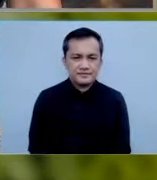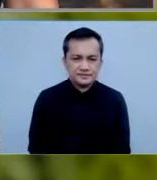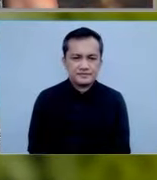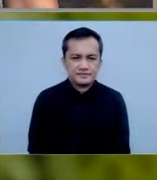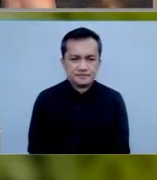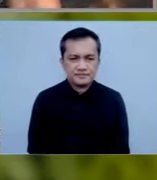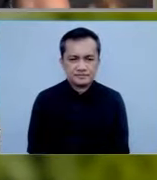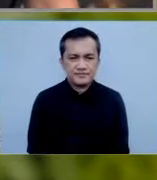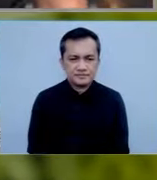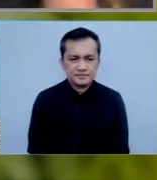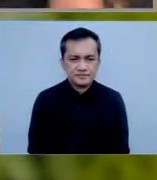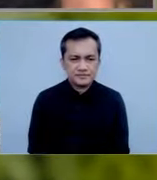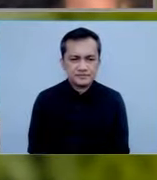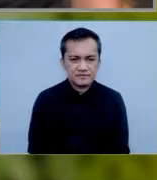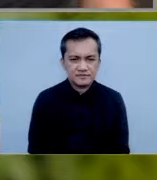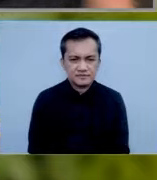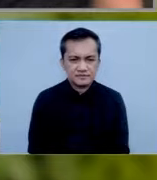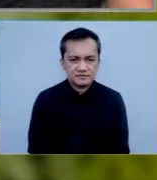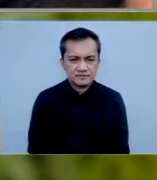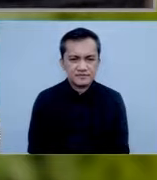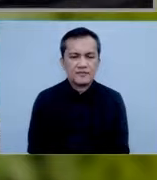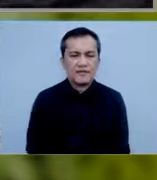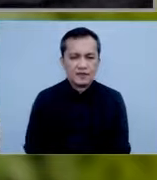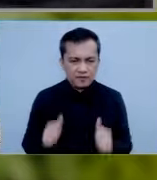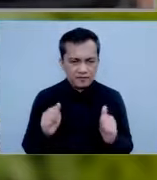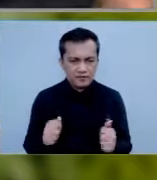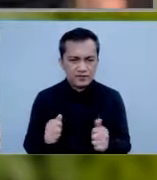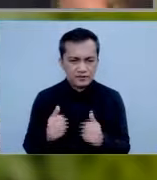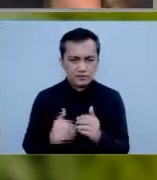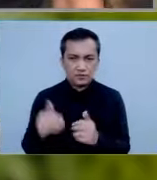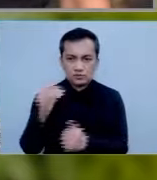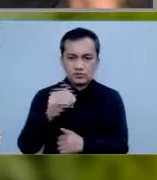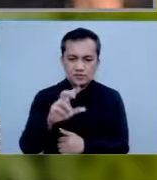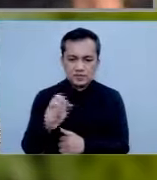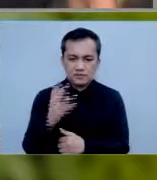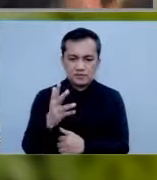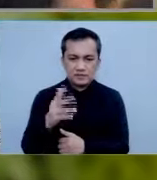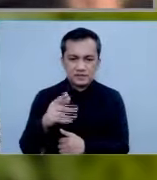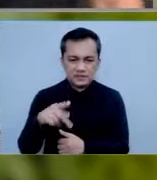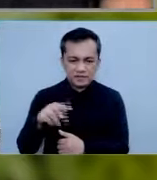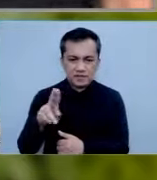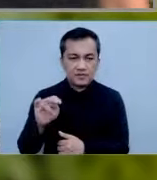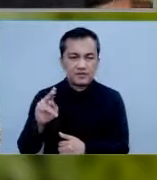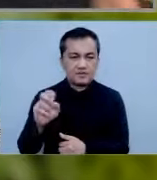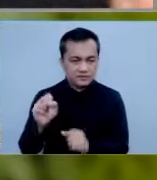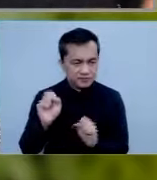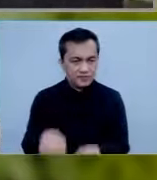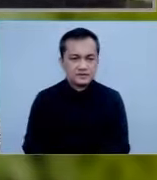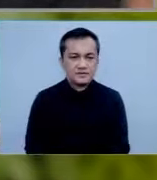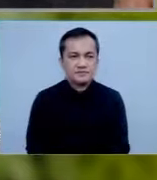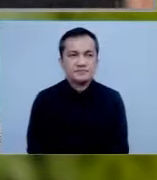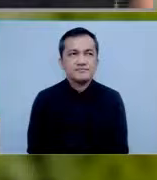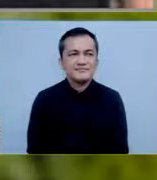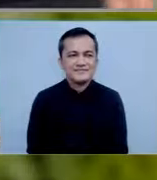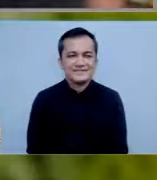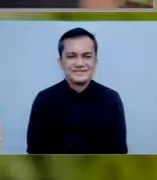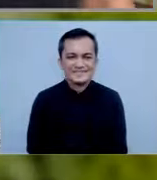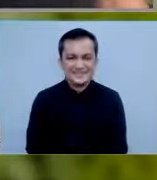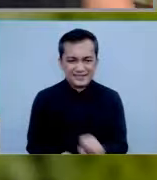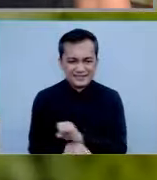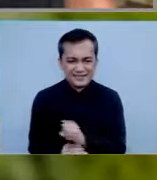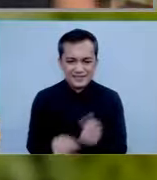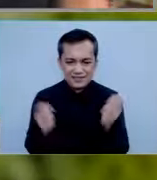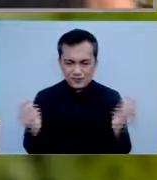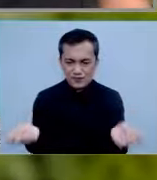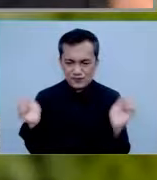Okay. Yeah. Okay. And so it's good. Pwede siya up to 350 pounds. Ang feeling, Justin, di ba? Parang kung ano yung effort mo pagka nag-jump rope ka,